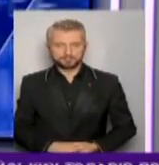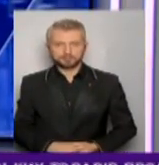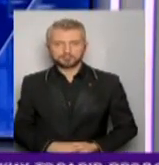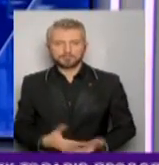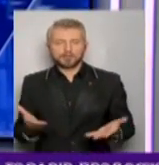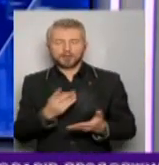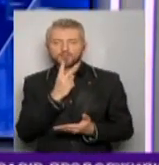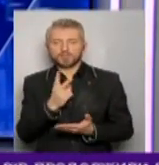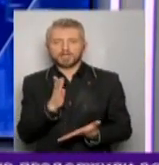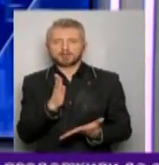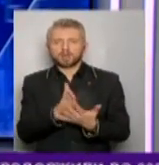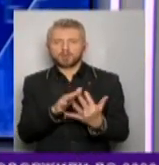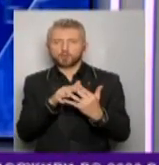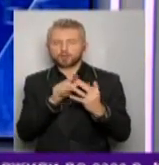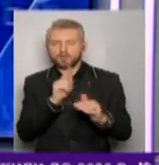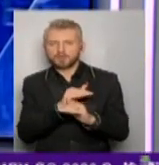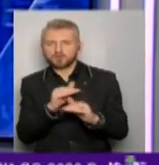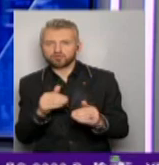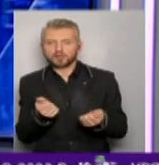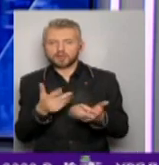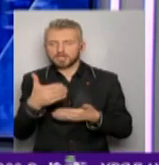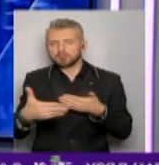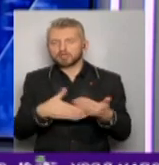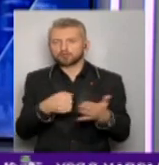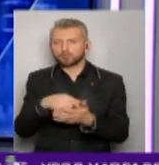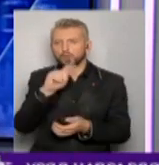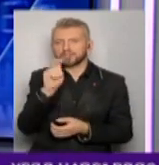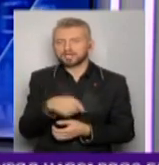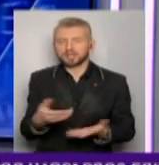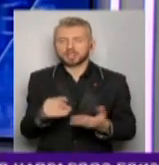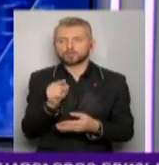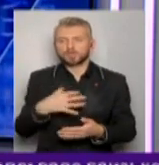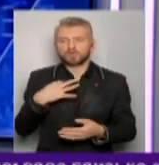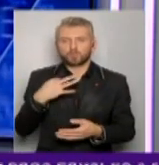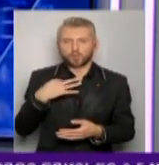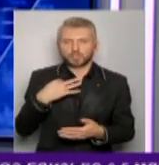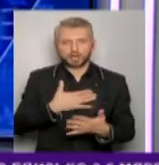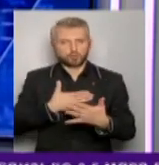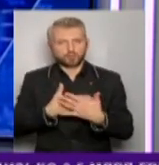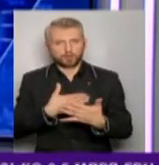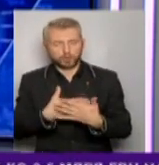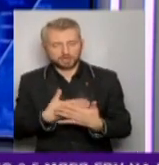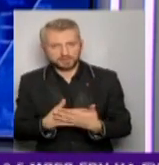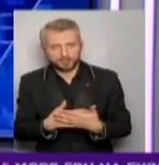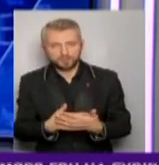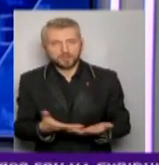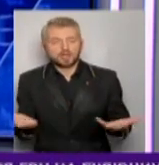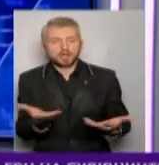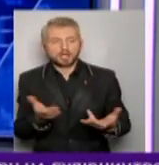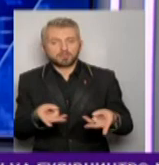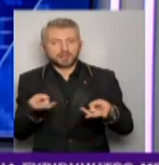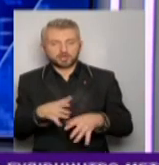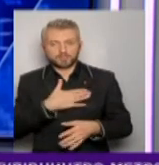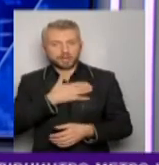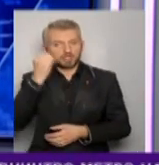Який вигляд має фронтова тиша? Наскільки близько до війни? Які вони, волонтери і добровольці, яким залишиться у